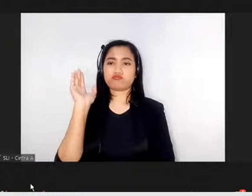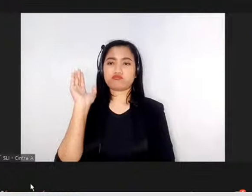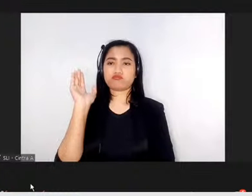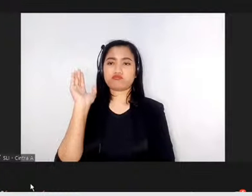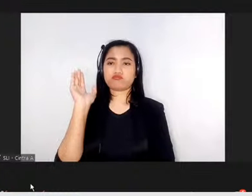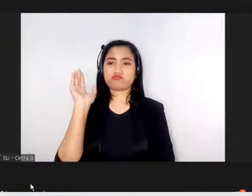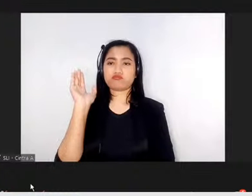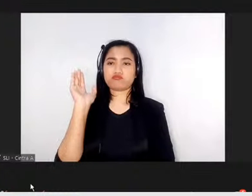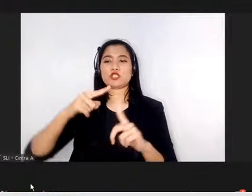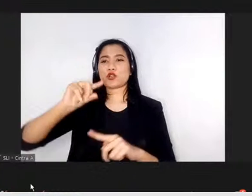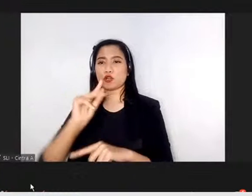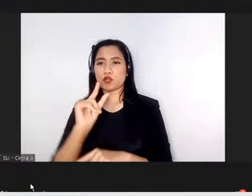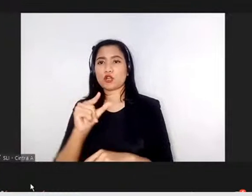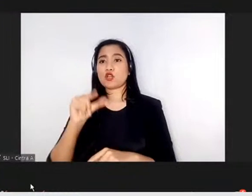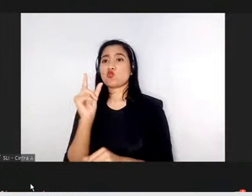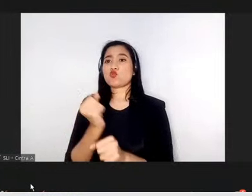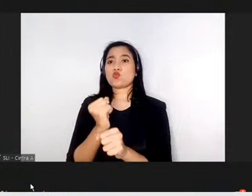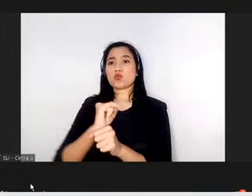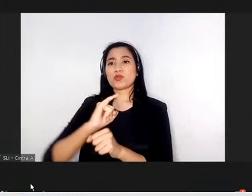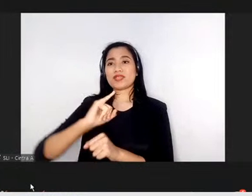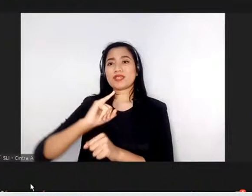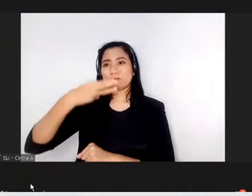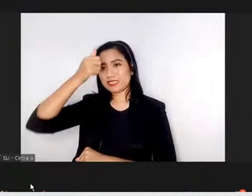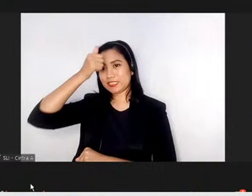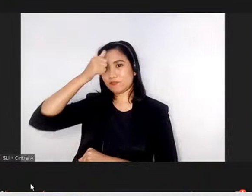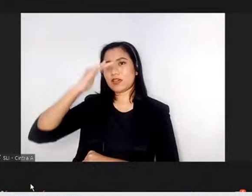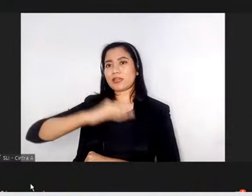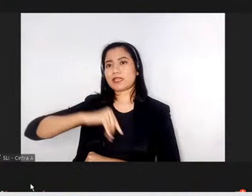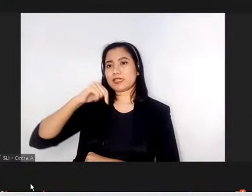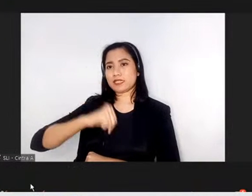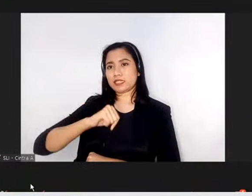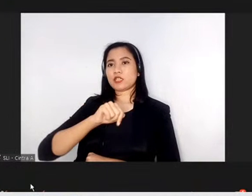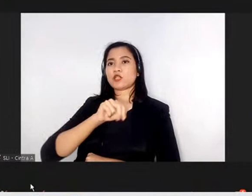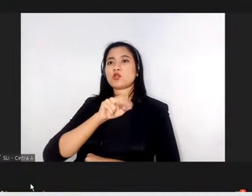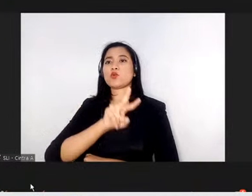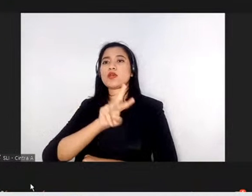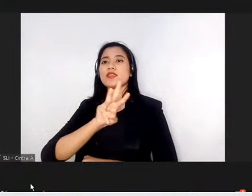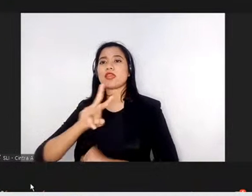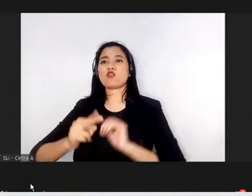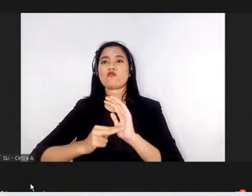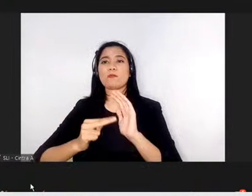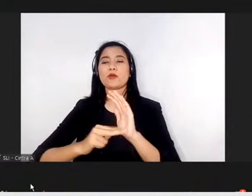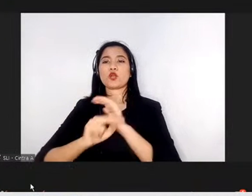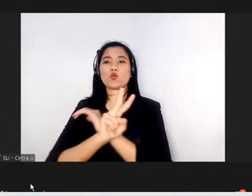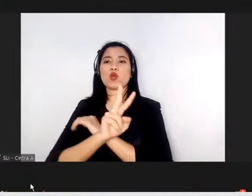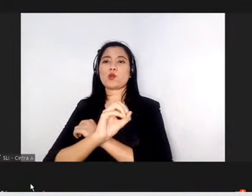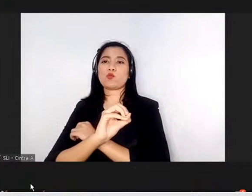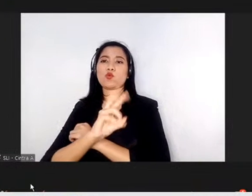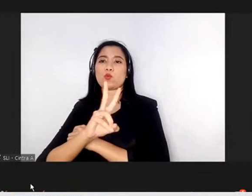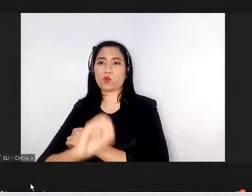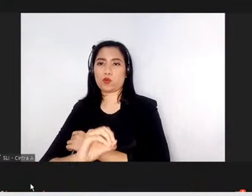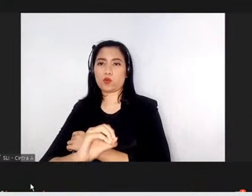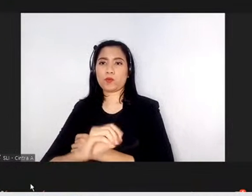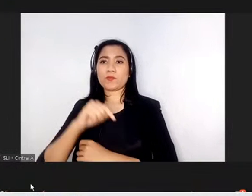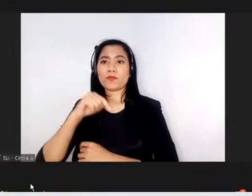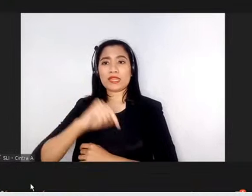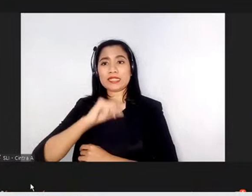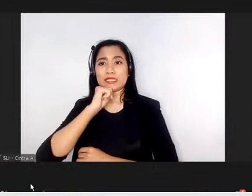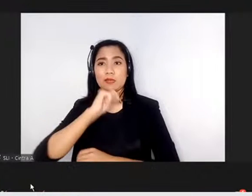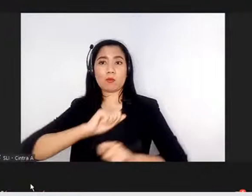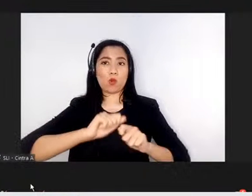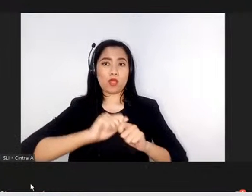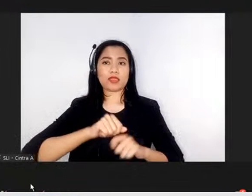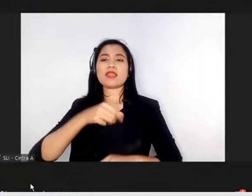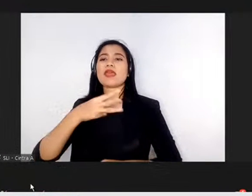and human rights practice from Indonesia hari ini Senin 23 November 2020 webinar ini diselenggarakan oleh Elsam bekerja sama dengan